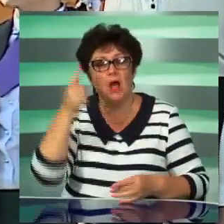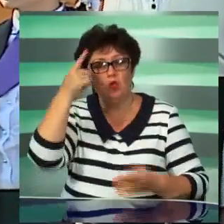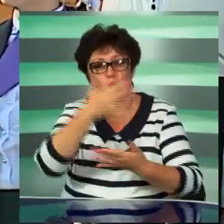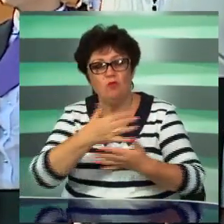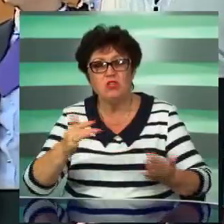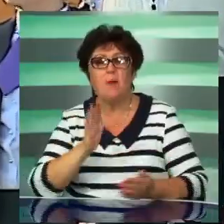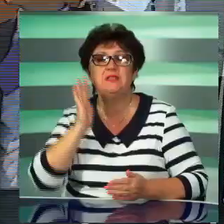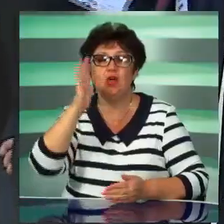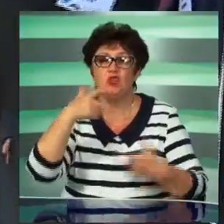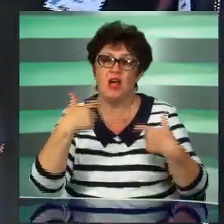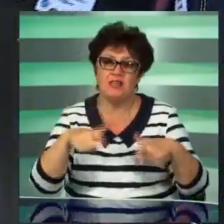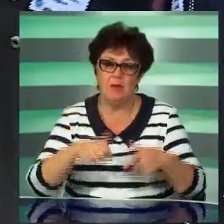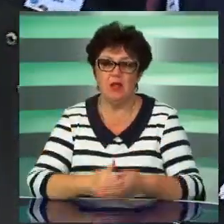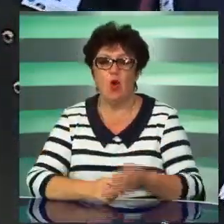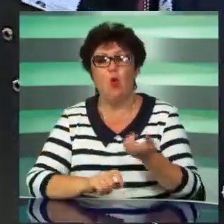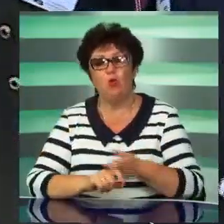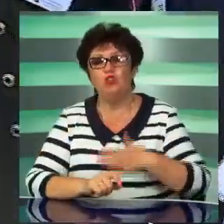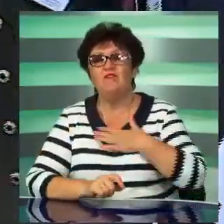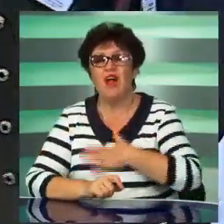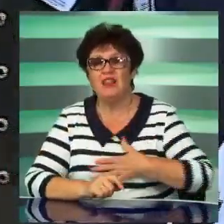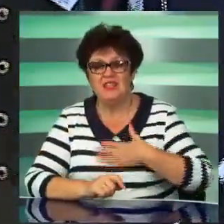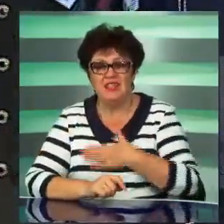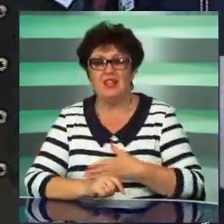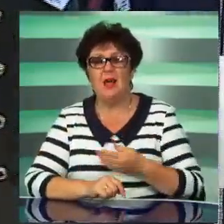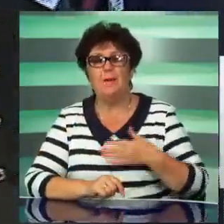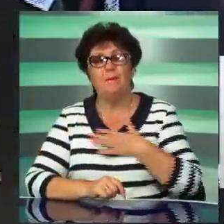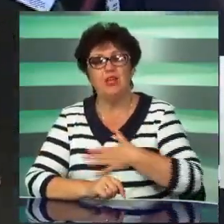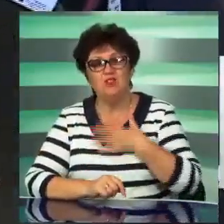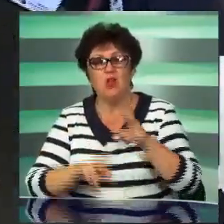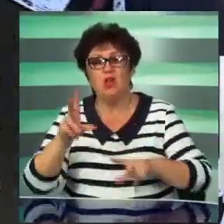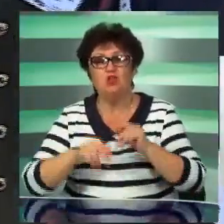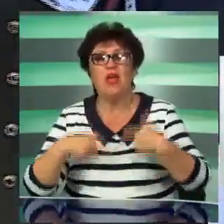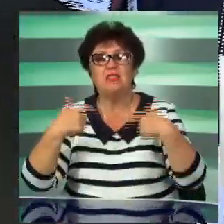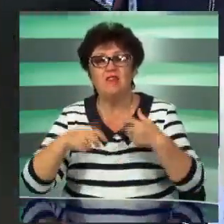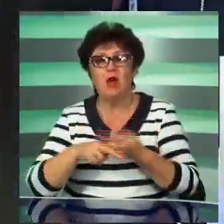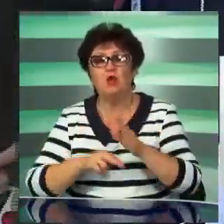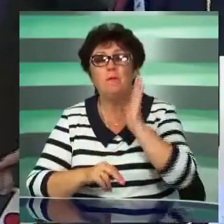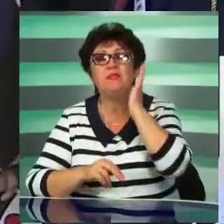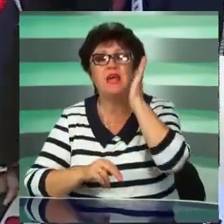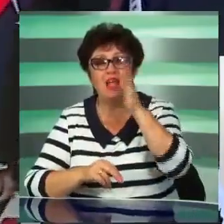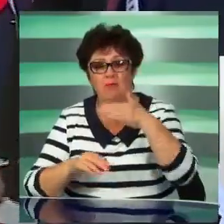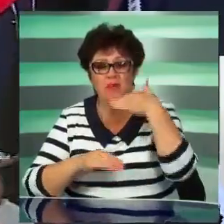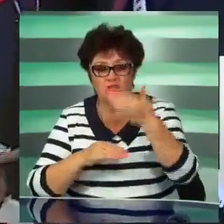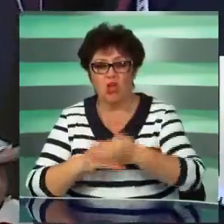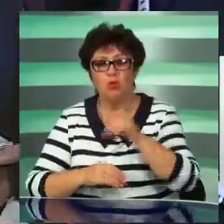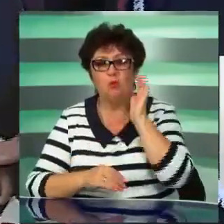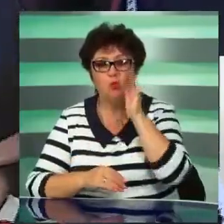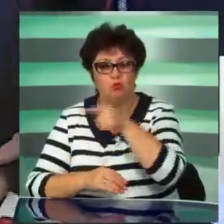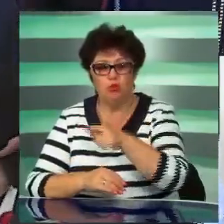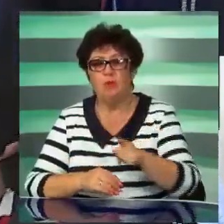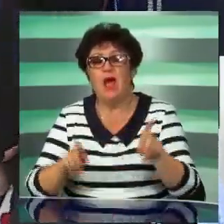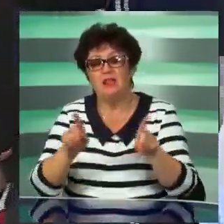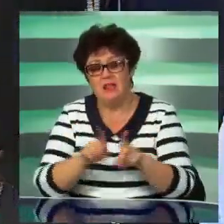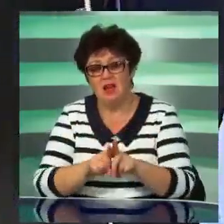о предстоящих экзаменах. Очень волнительно переживаю насчет экзаменов, которые предстоят в ближайшем будущем. А